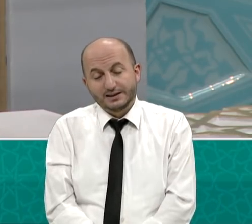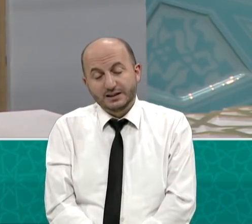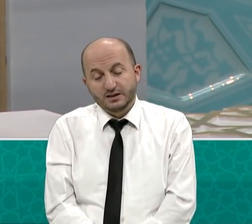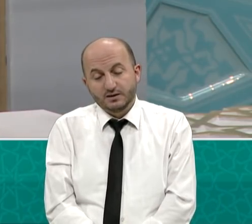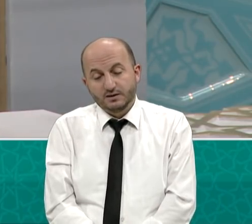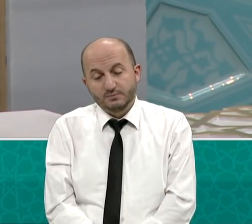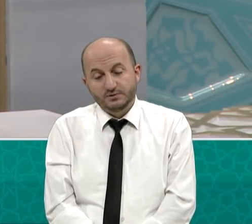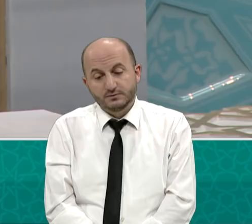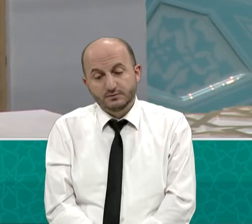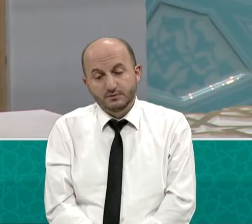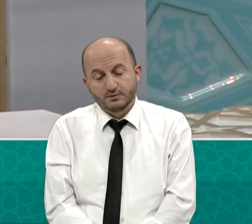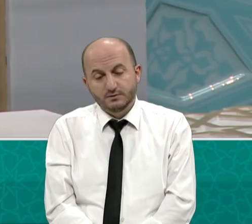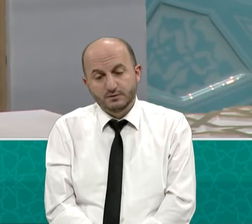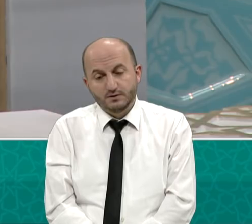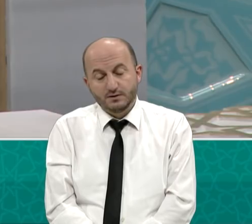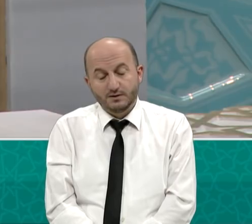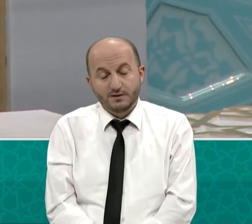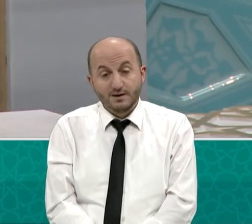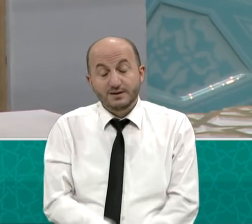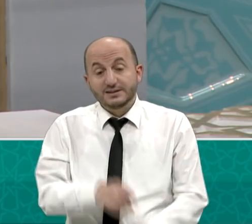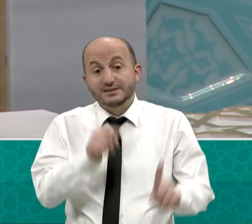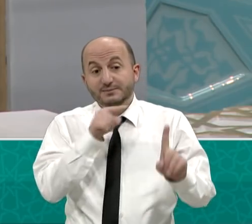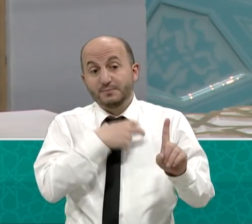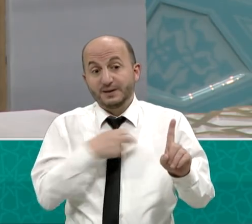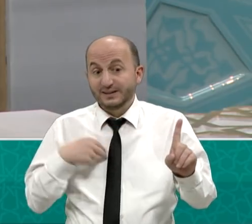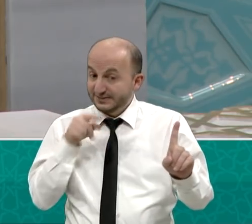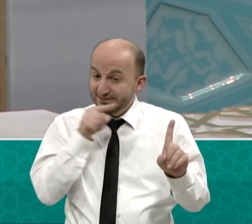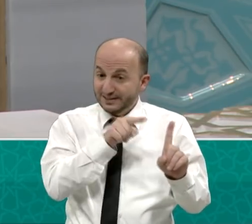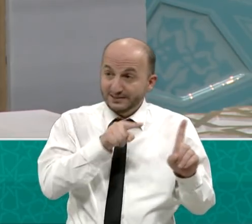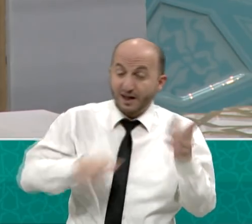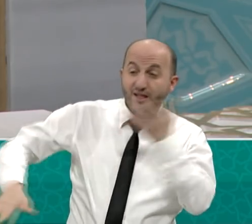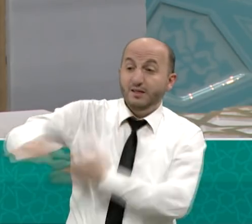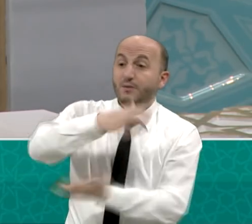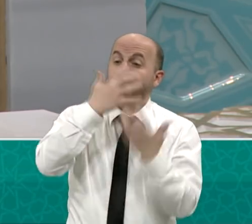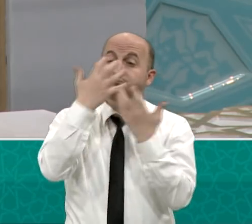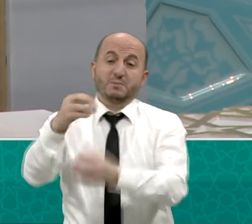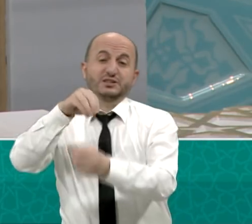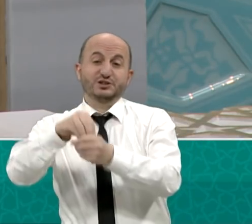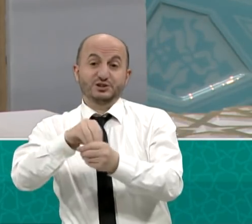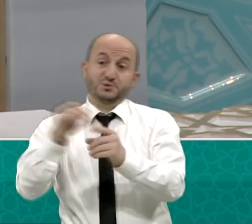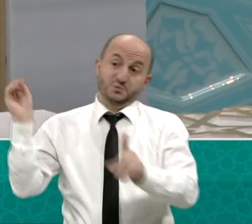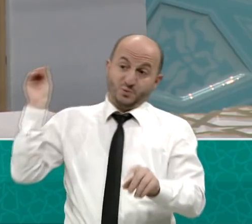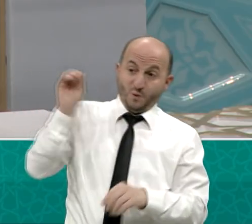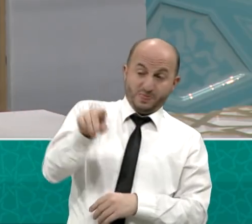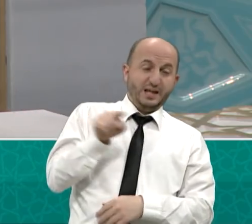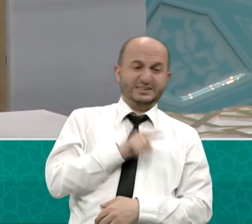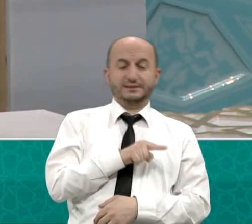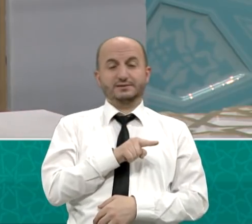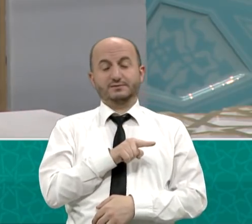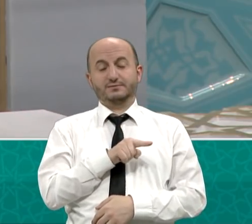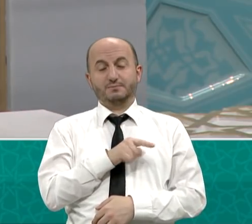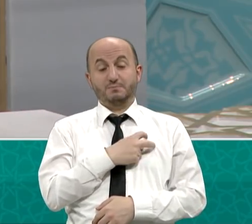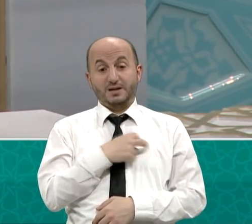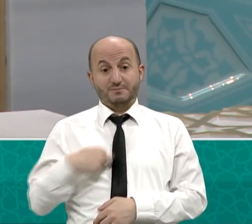رَحْمَةً لِلْعَالَمِينَ Biz seni alemlere rahmet olarak gönderdik. Peygamber mahsa